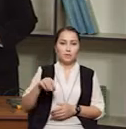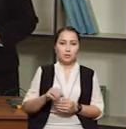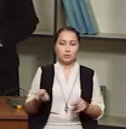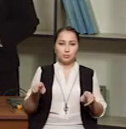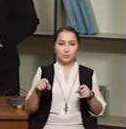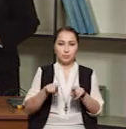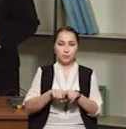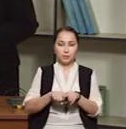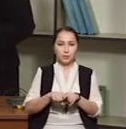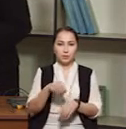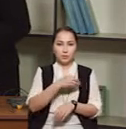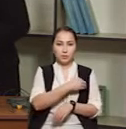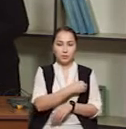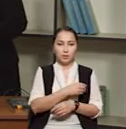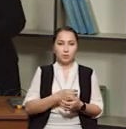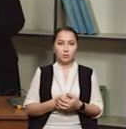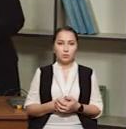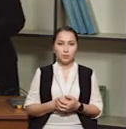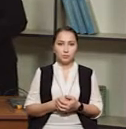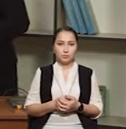xil temperatura hisoblanar ekan.